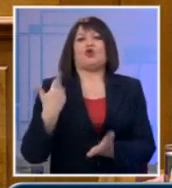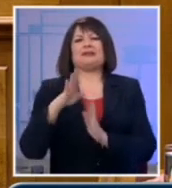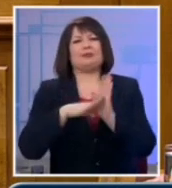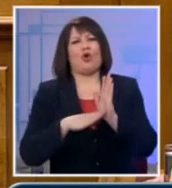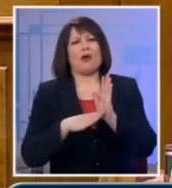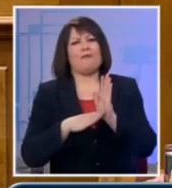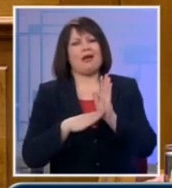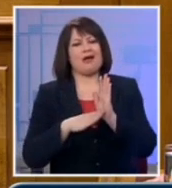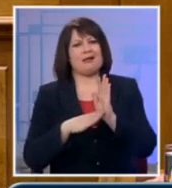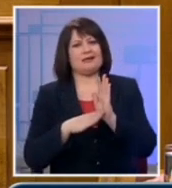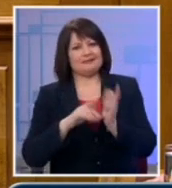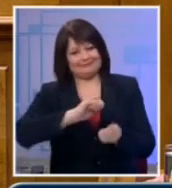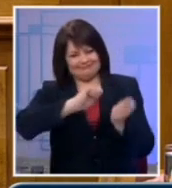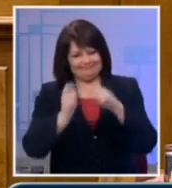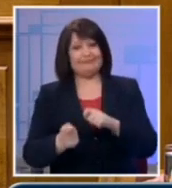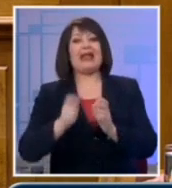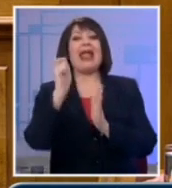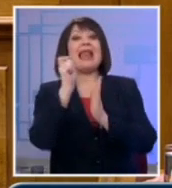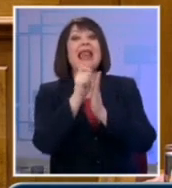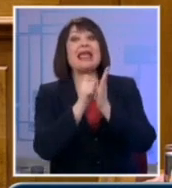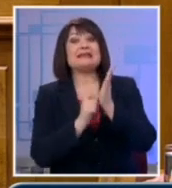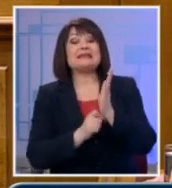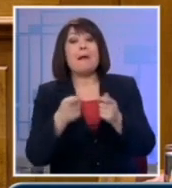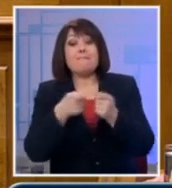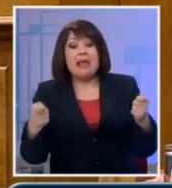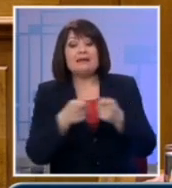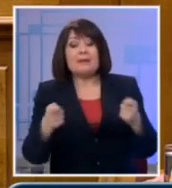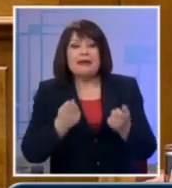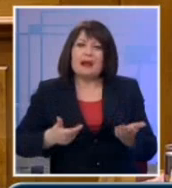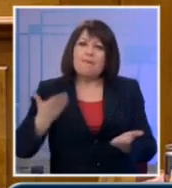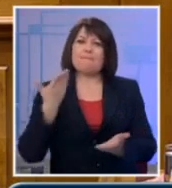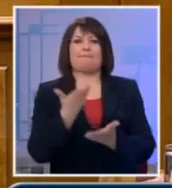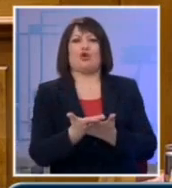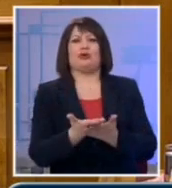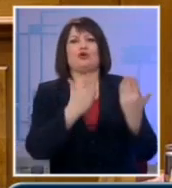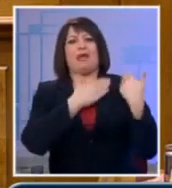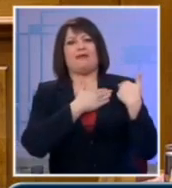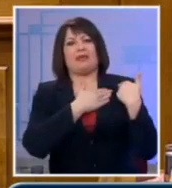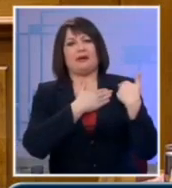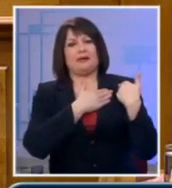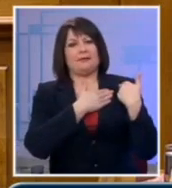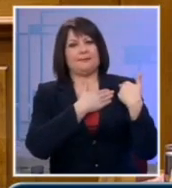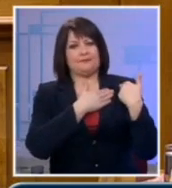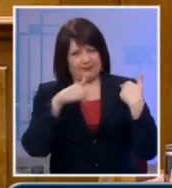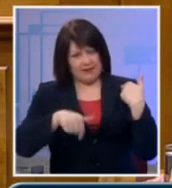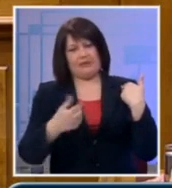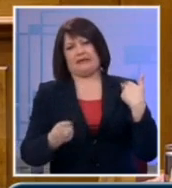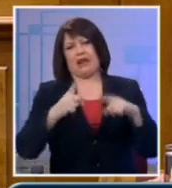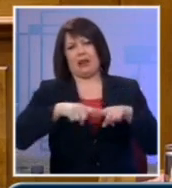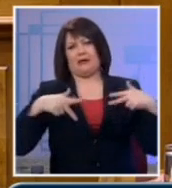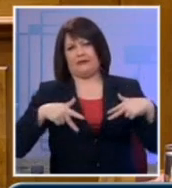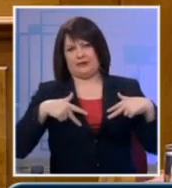προγράμματος με τη λίστα μέτρων που προτείνει και έχει την ευθύνη για αυτά η νέα ελληνική